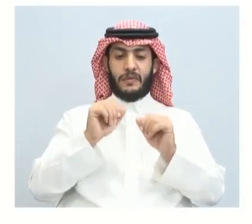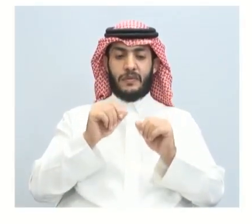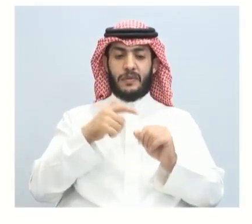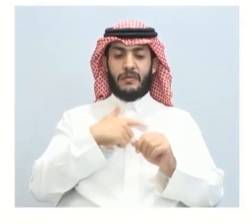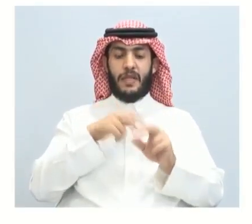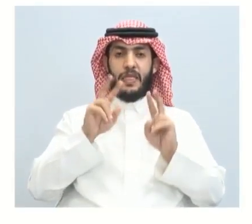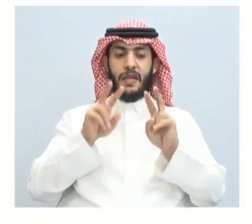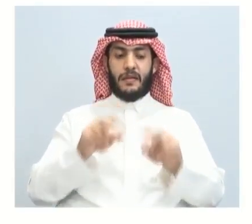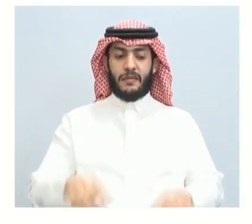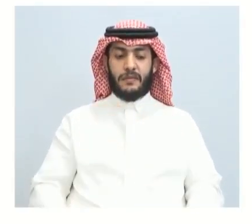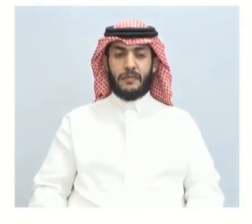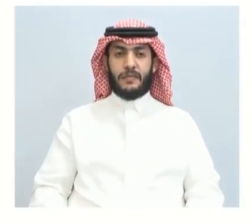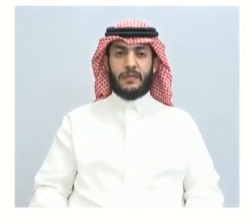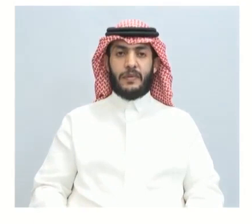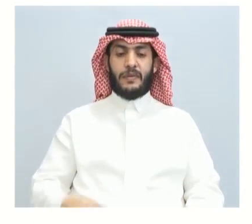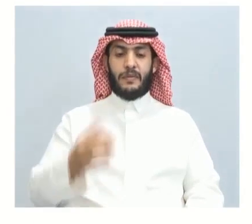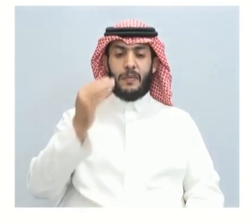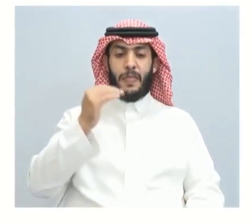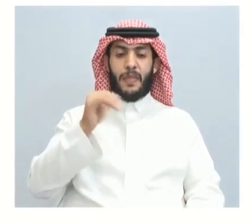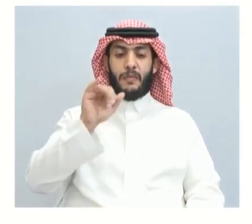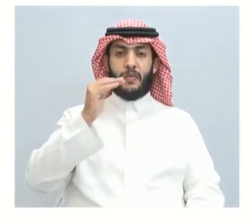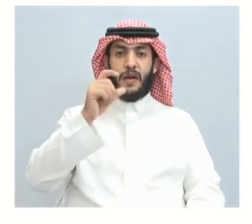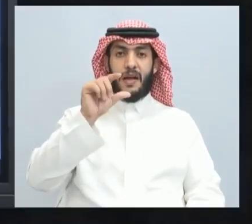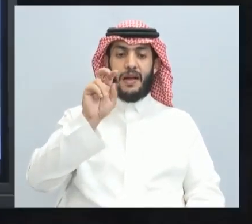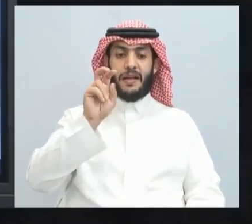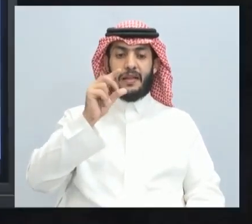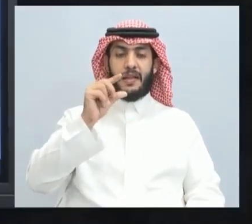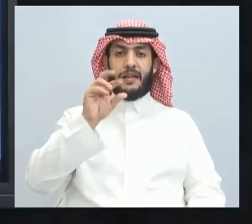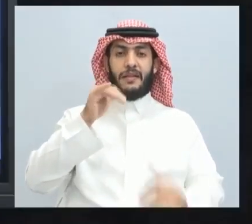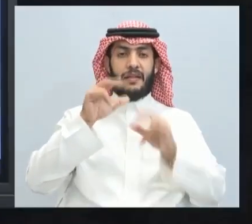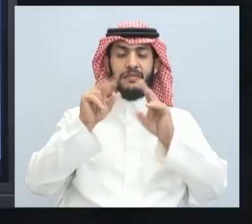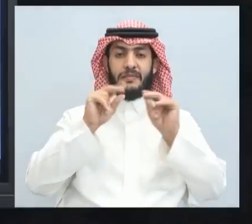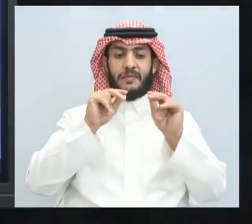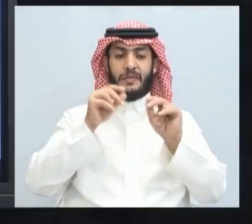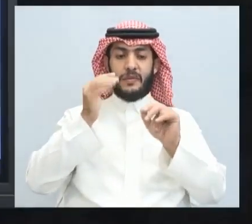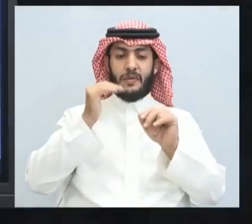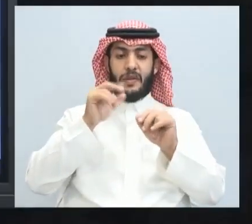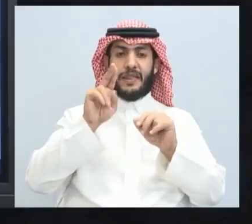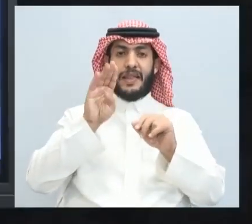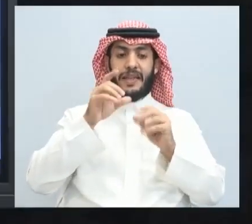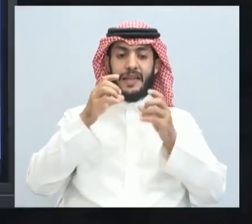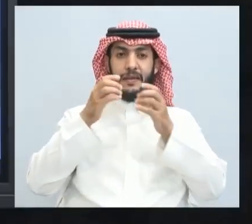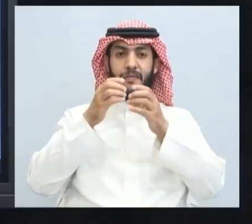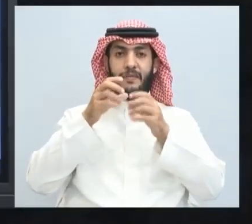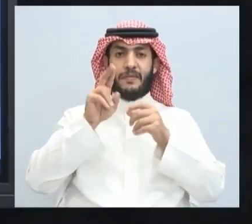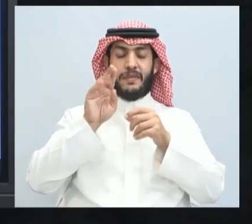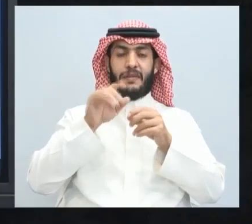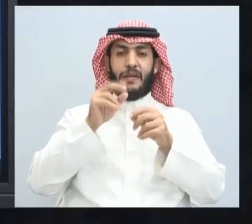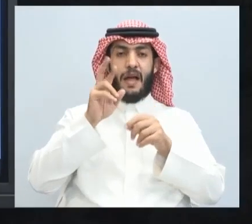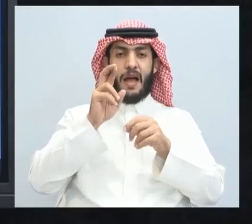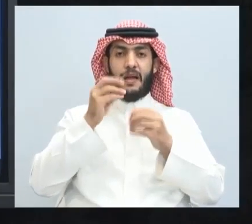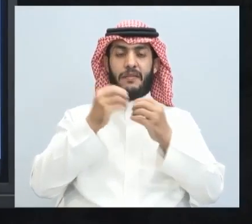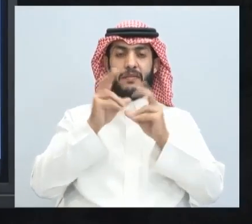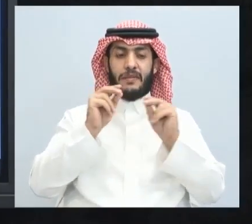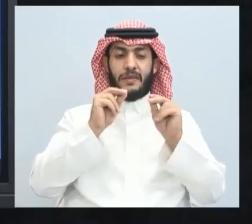اسمها ثابته عندنا ايضا الداله المحايده والداله التكعيبيه لها نفس الخصائص مجالها ار ومداهم ار